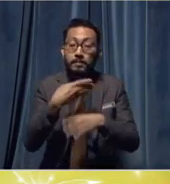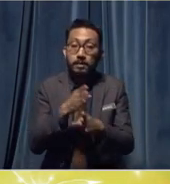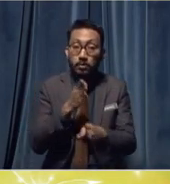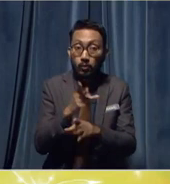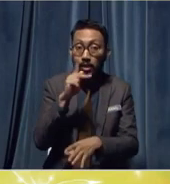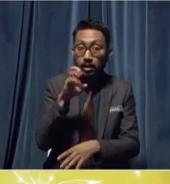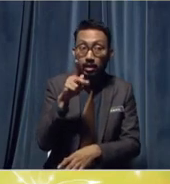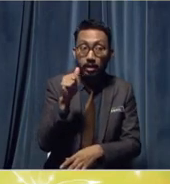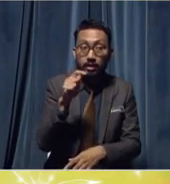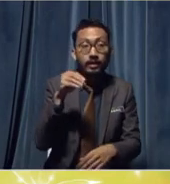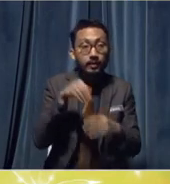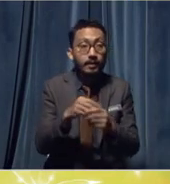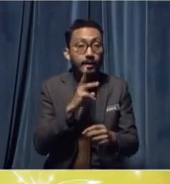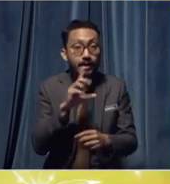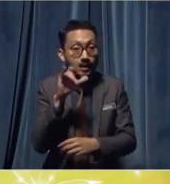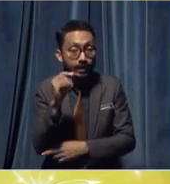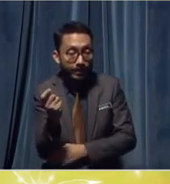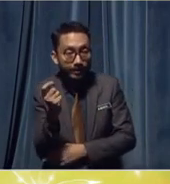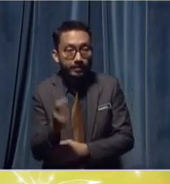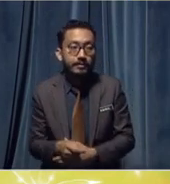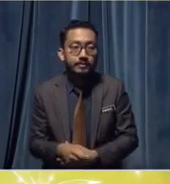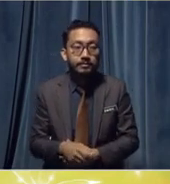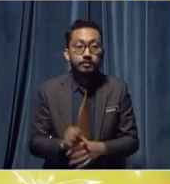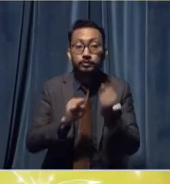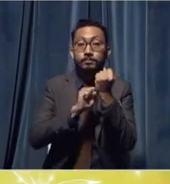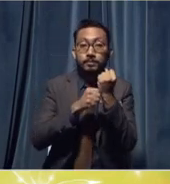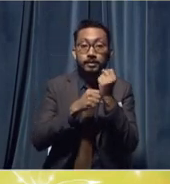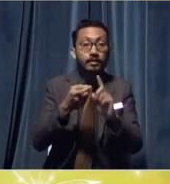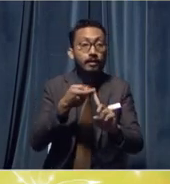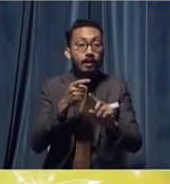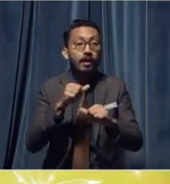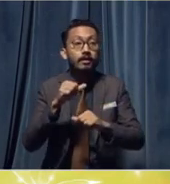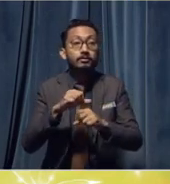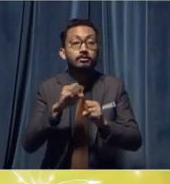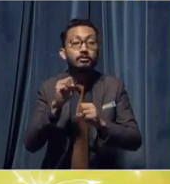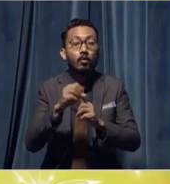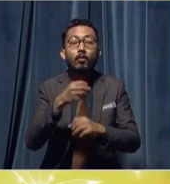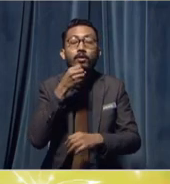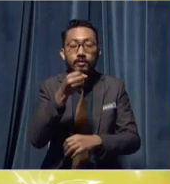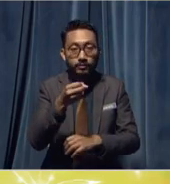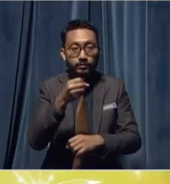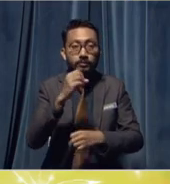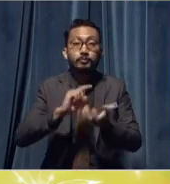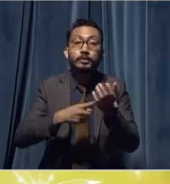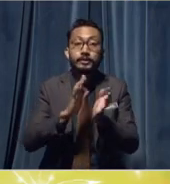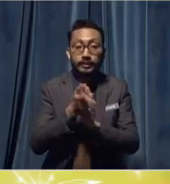air lembut sahaja. Sabun akan membentuk kekat dalam air liat.